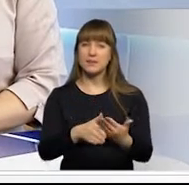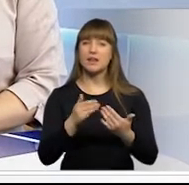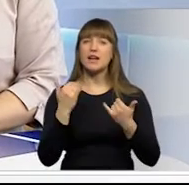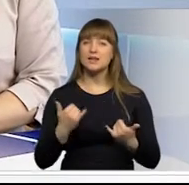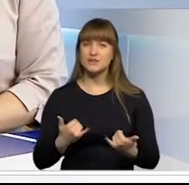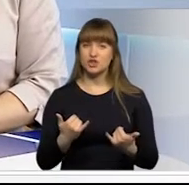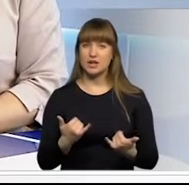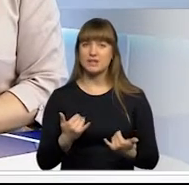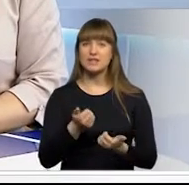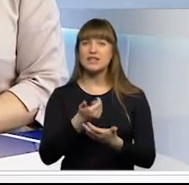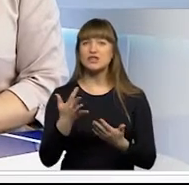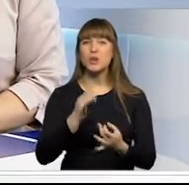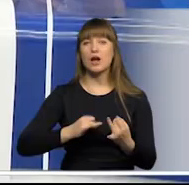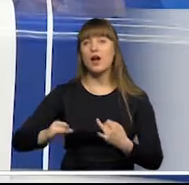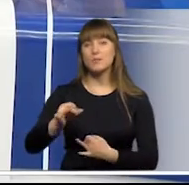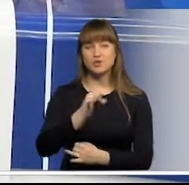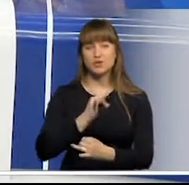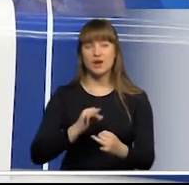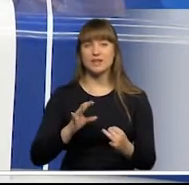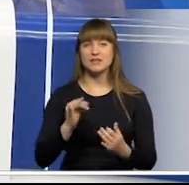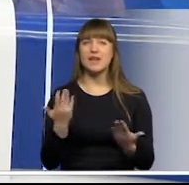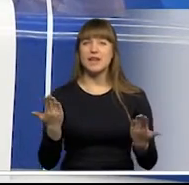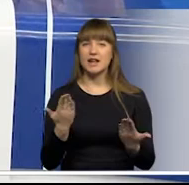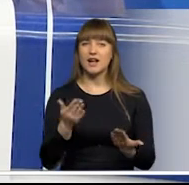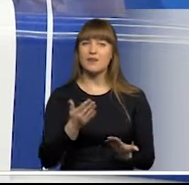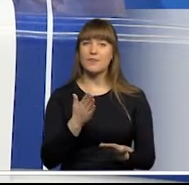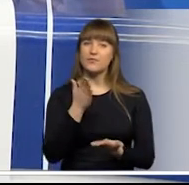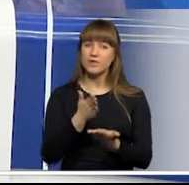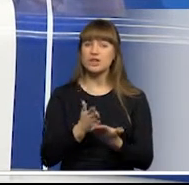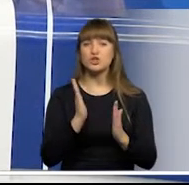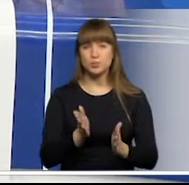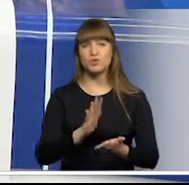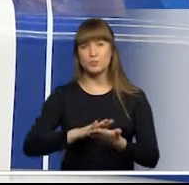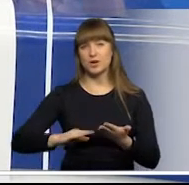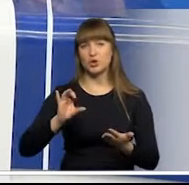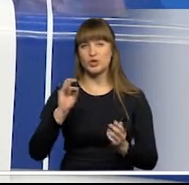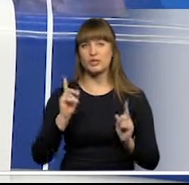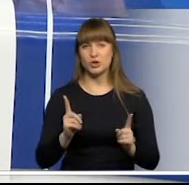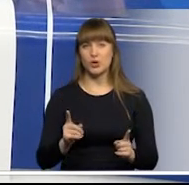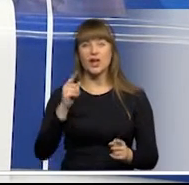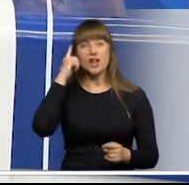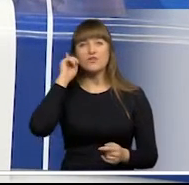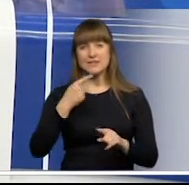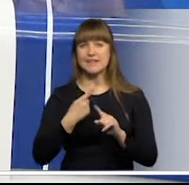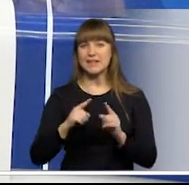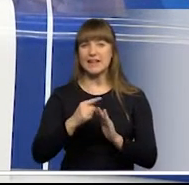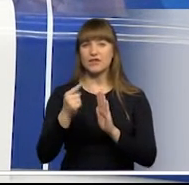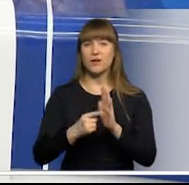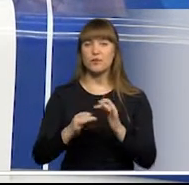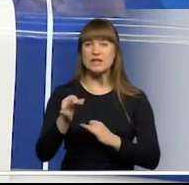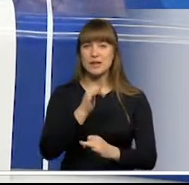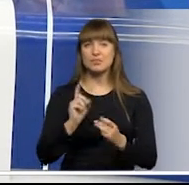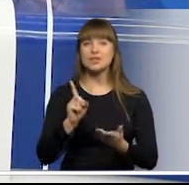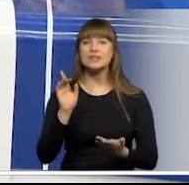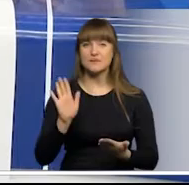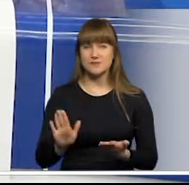вероятность, что будет продлен срок и дальше? Знаете, этот вопрос обсуждается всегда, ведь изначально закон был подписан, и срок его